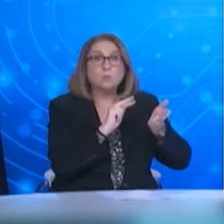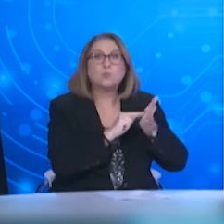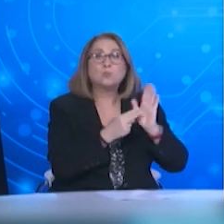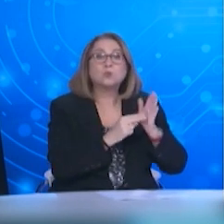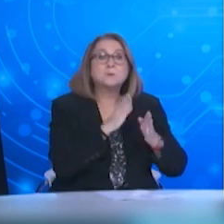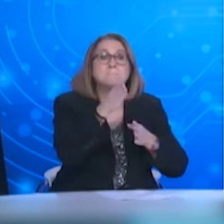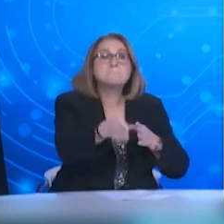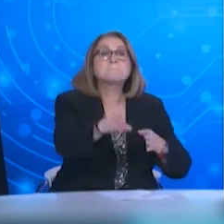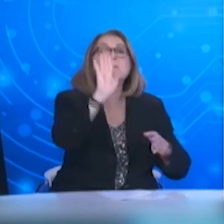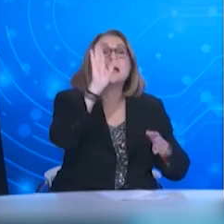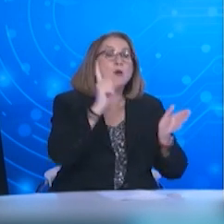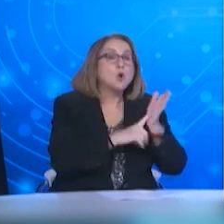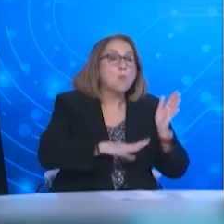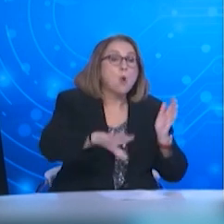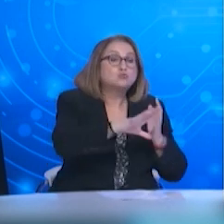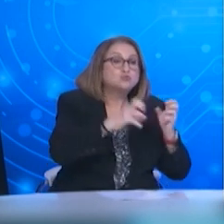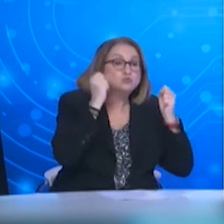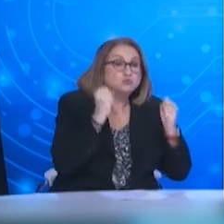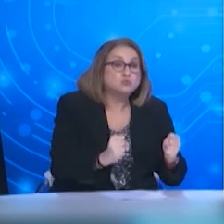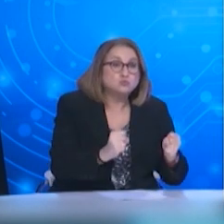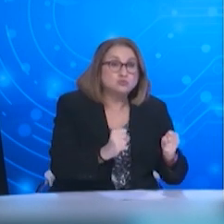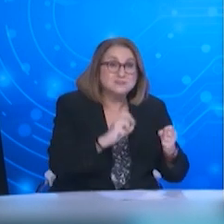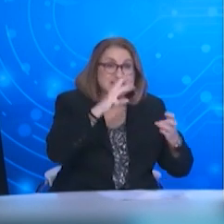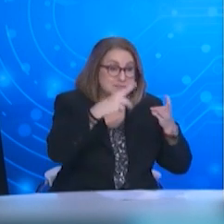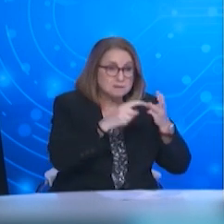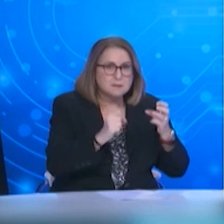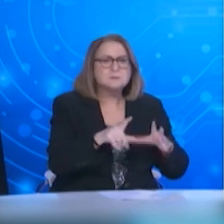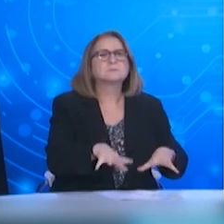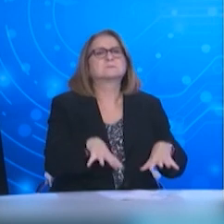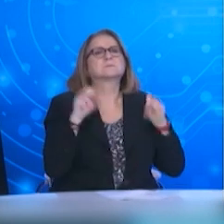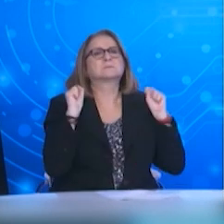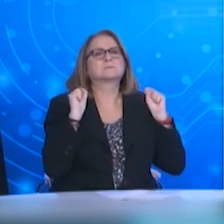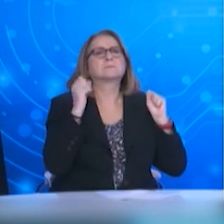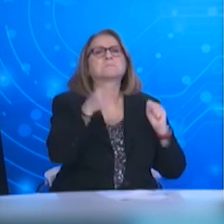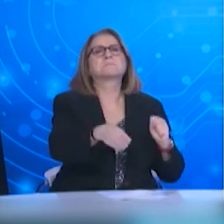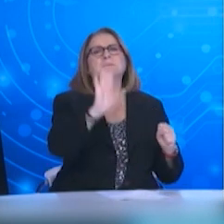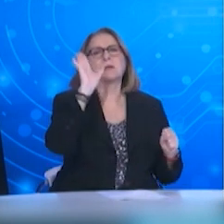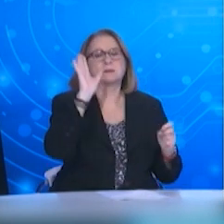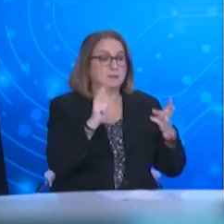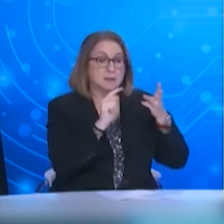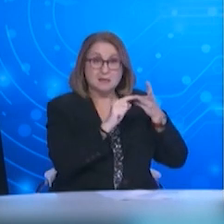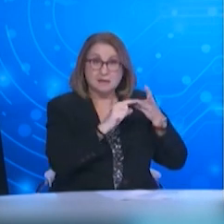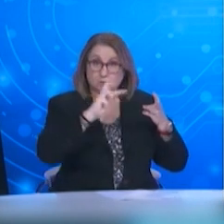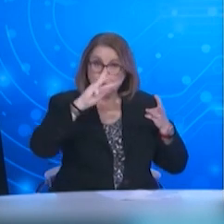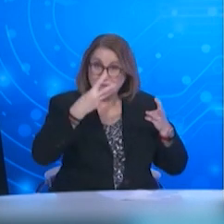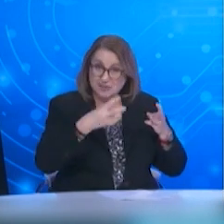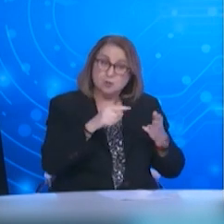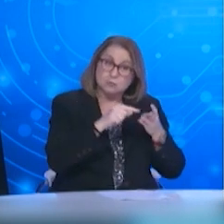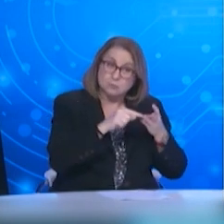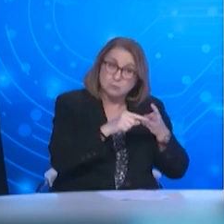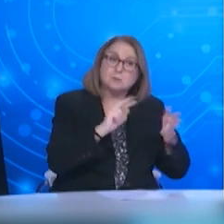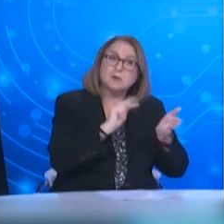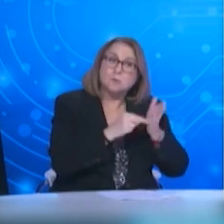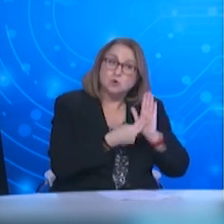επισκέψεις στο 3 και ταυτόχρονα αυτοί που είναι στο 3 ήρθε η ώρα μέσα από την τεράστια προσπάθεια που έχει γίνει συντριπτικά από τον κόσμο